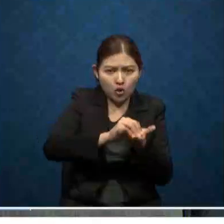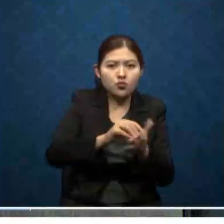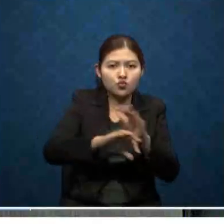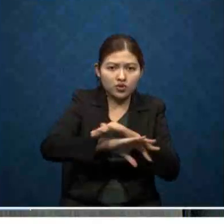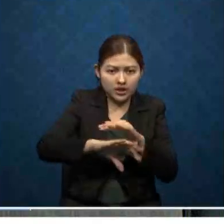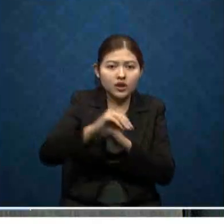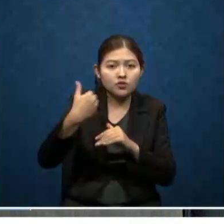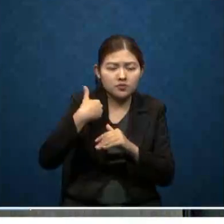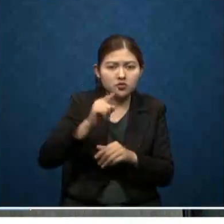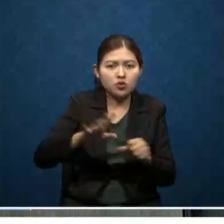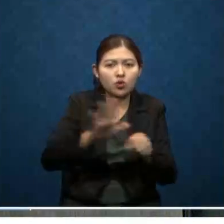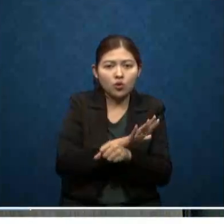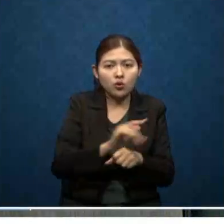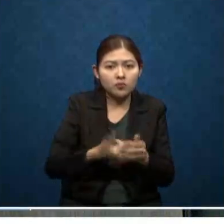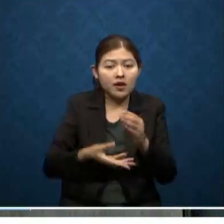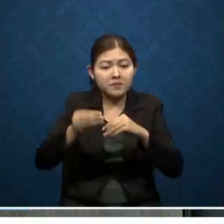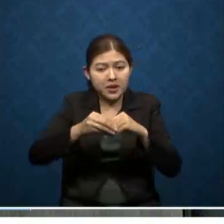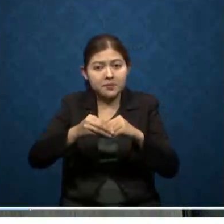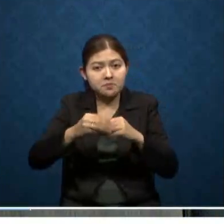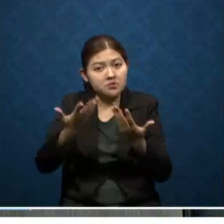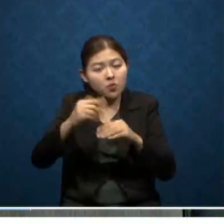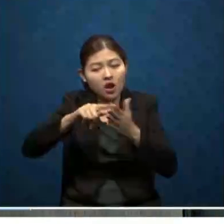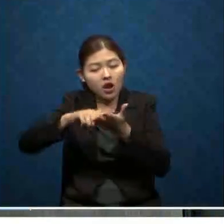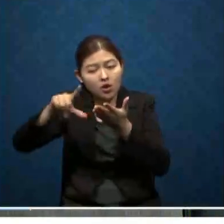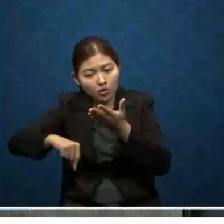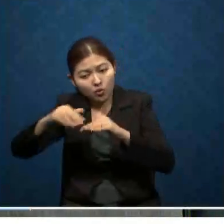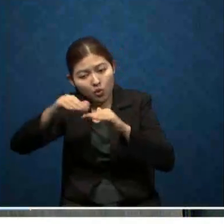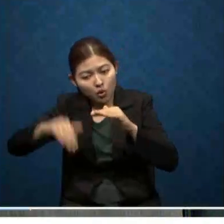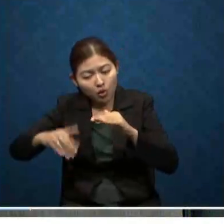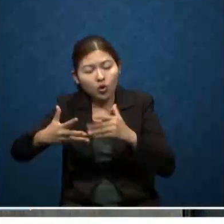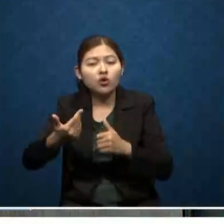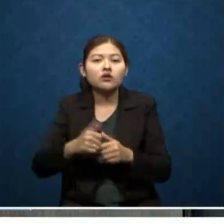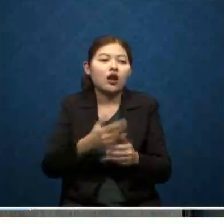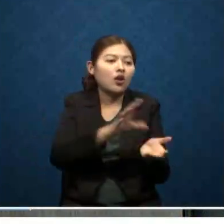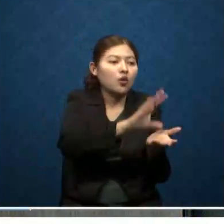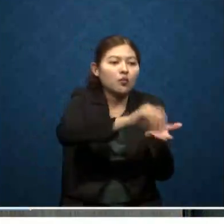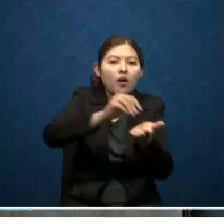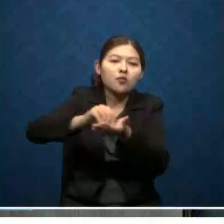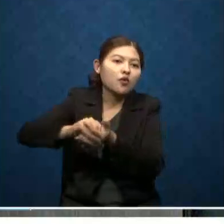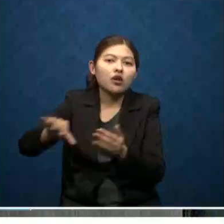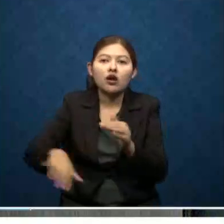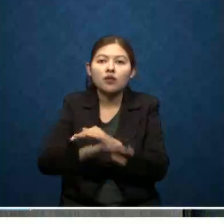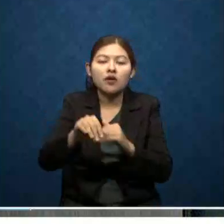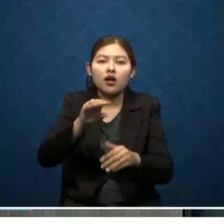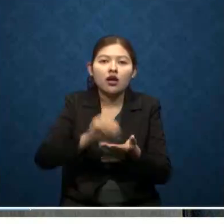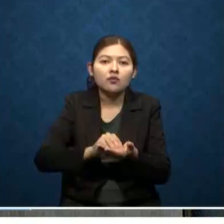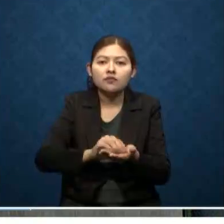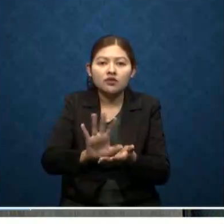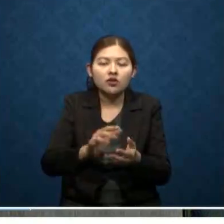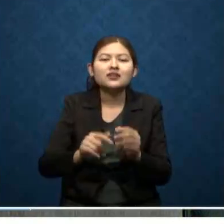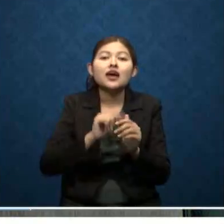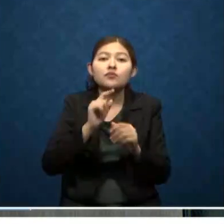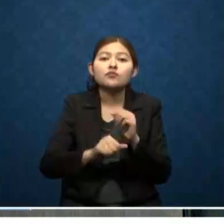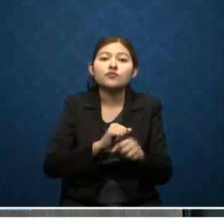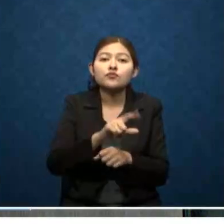มูลท่านต้องครบท่านถึงปรับราคาขึ้นหรือลงได้มันไม่ต้องการรวบรวมข้อมูลอะไรนะครับถ้าเป็น 2030ปีที่แล้ว